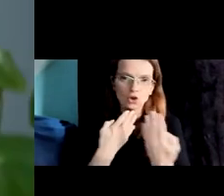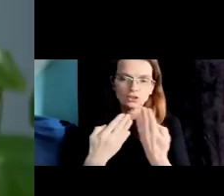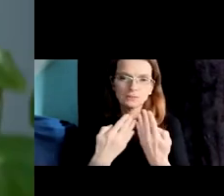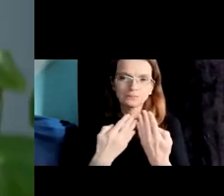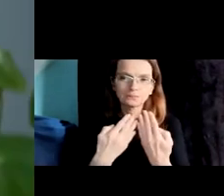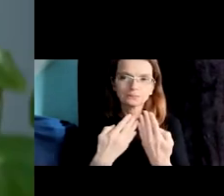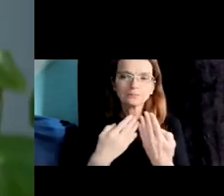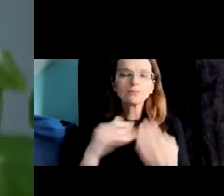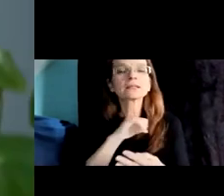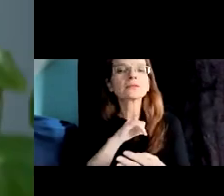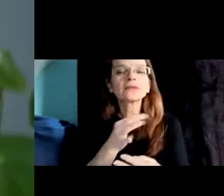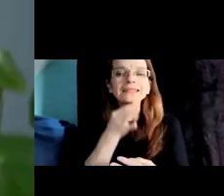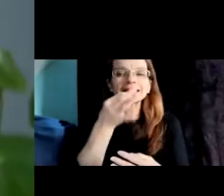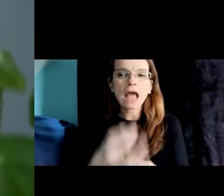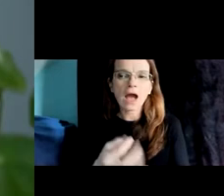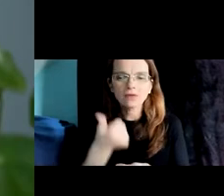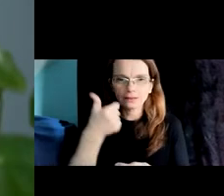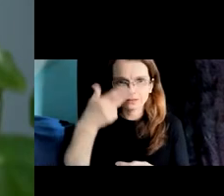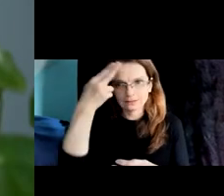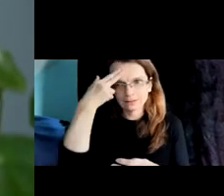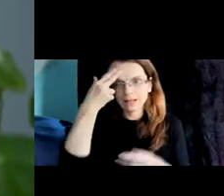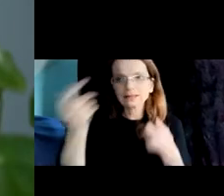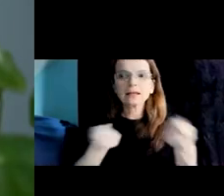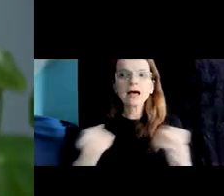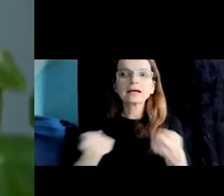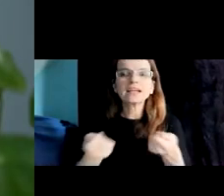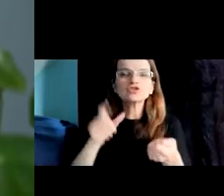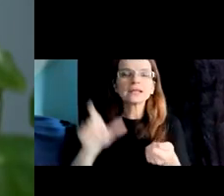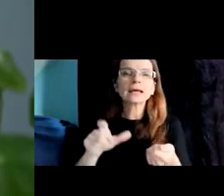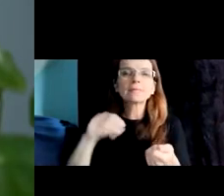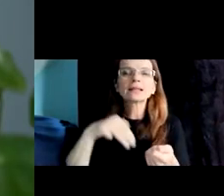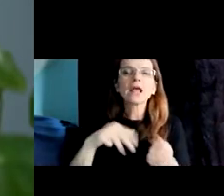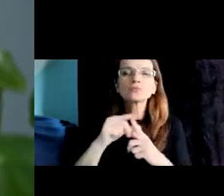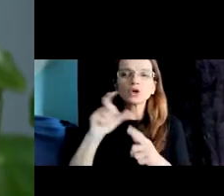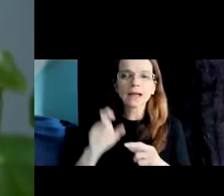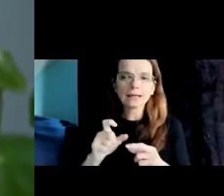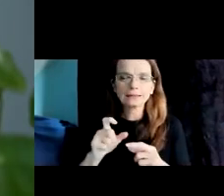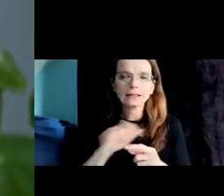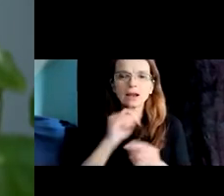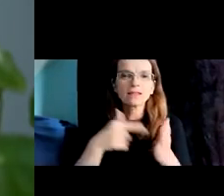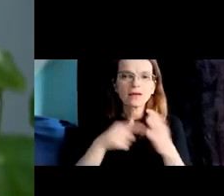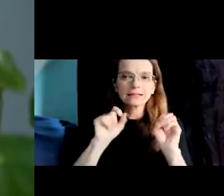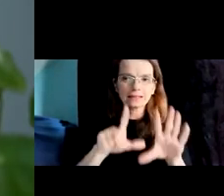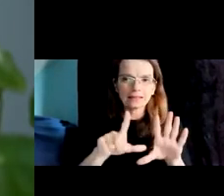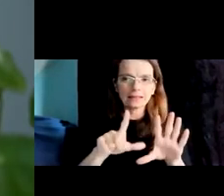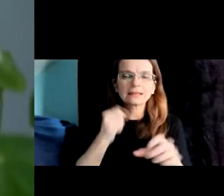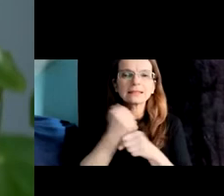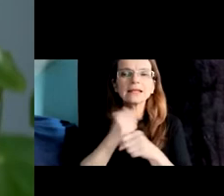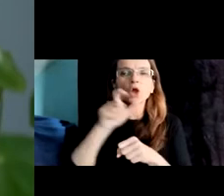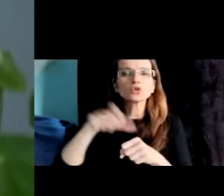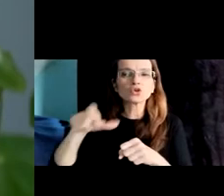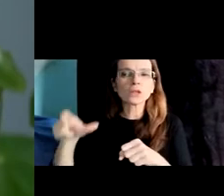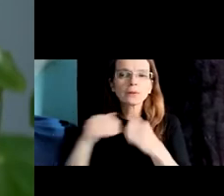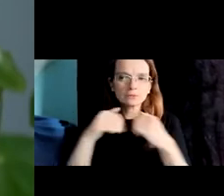enega od znanih slovenskih režiserjev Matjaža Pograjca, ki je v letu 2017, ko je delal z osebami s posebnimi